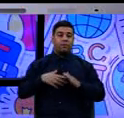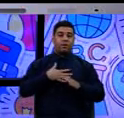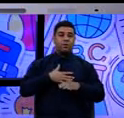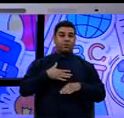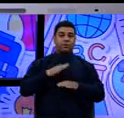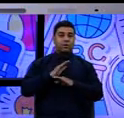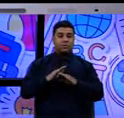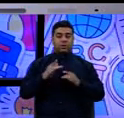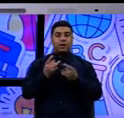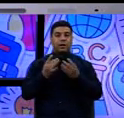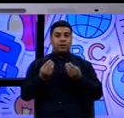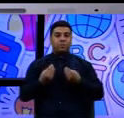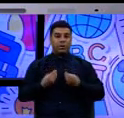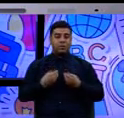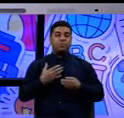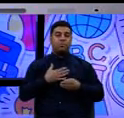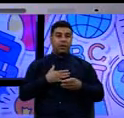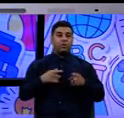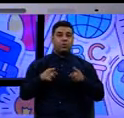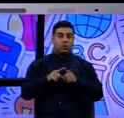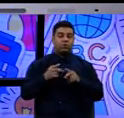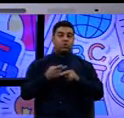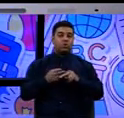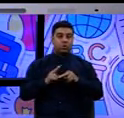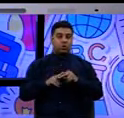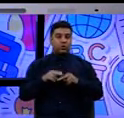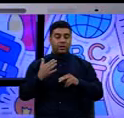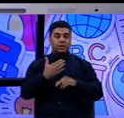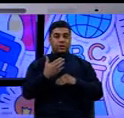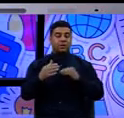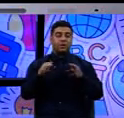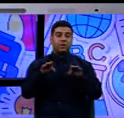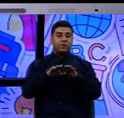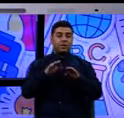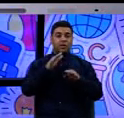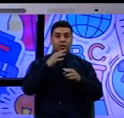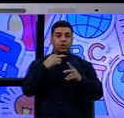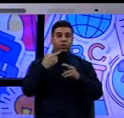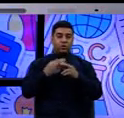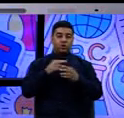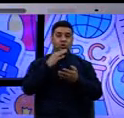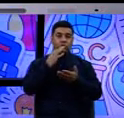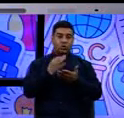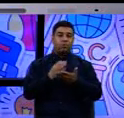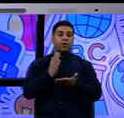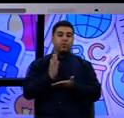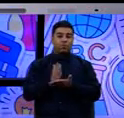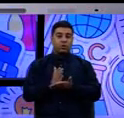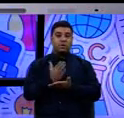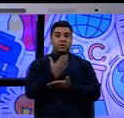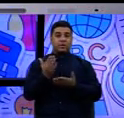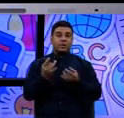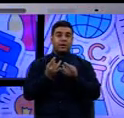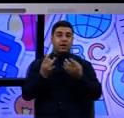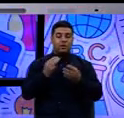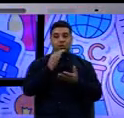vahimaga tushmaslikni aytayapsiz. Menda ham shunday siz kabi tengdoshlaringizni javoblar bor.